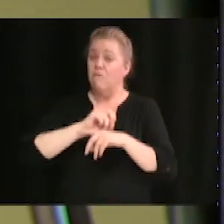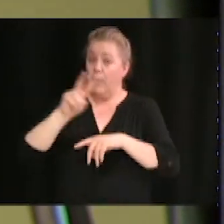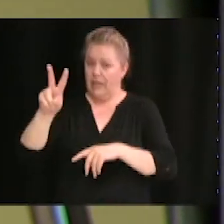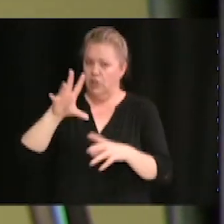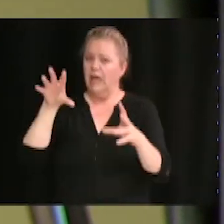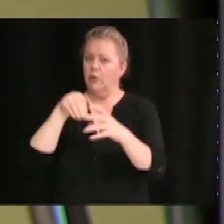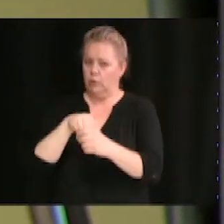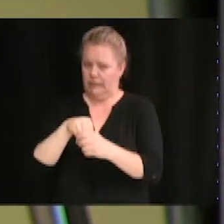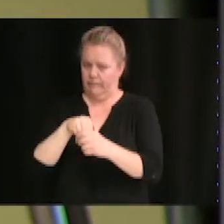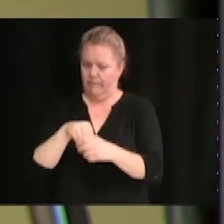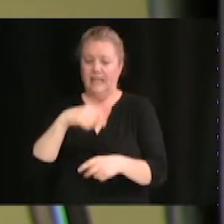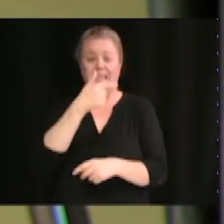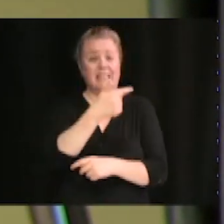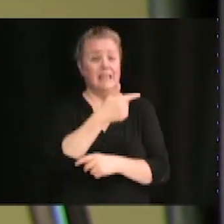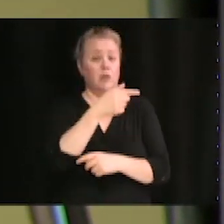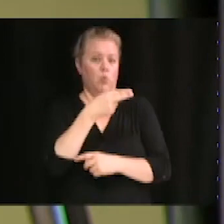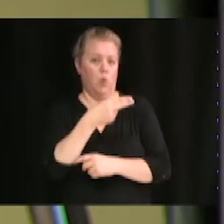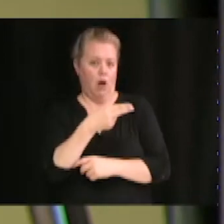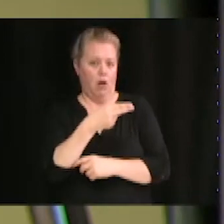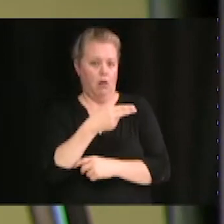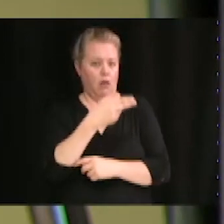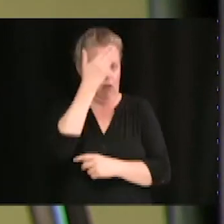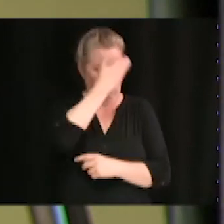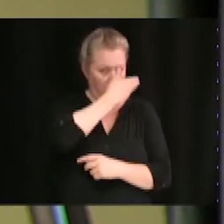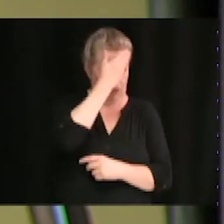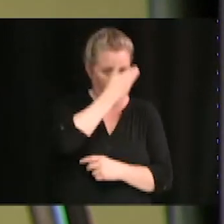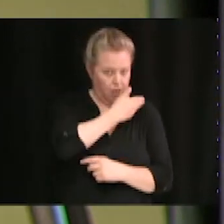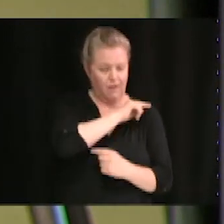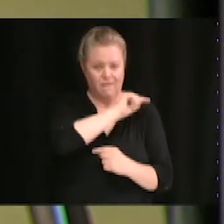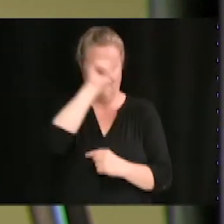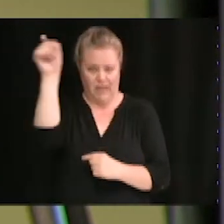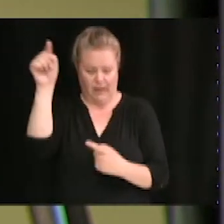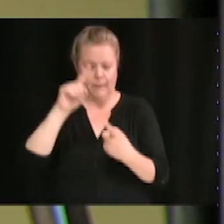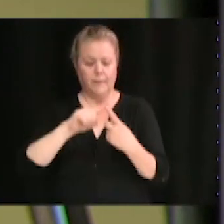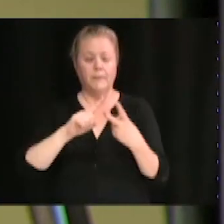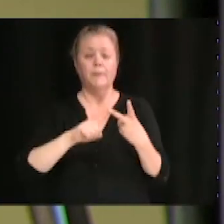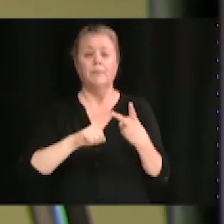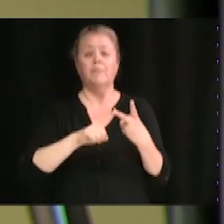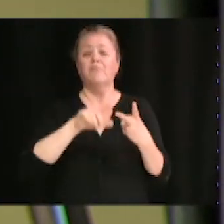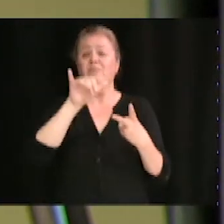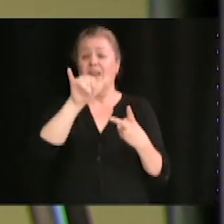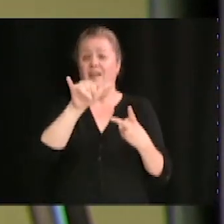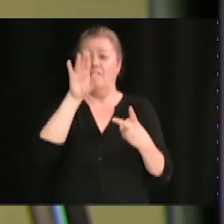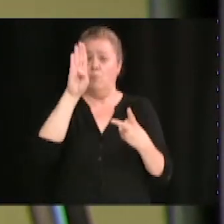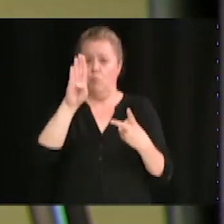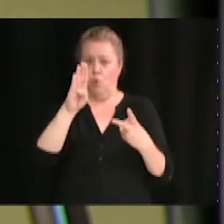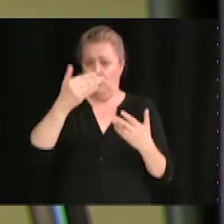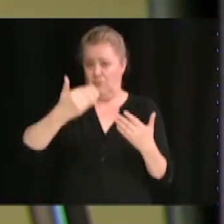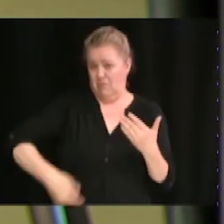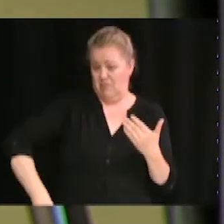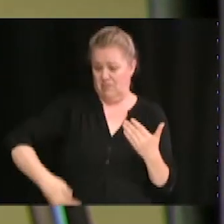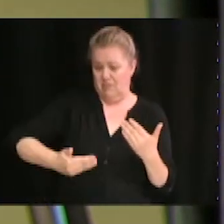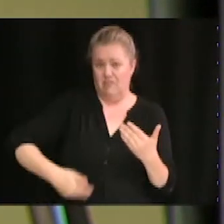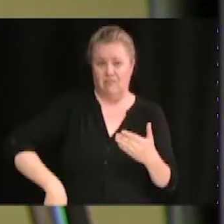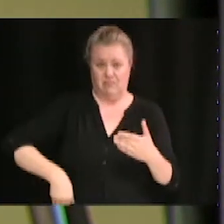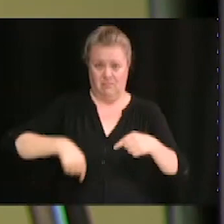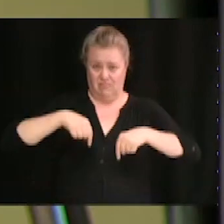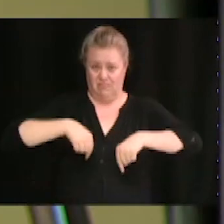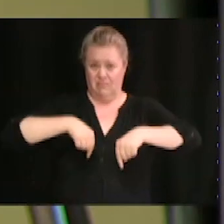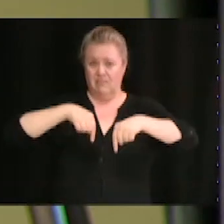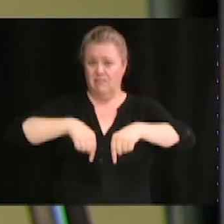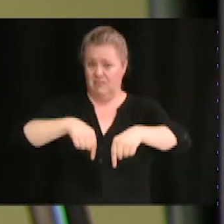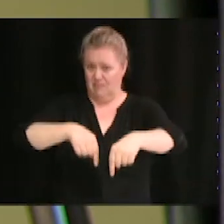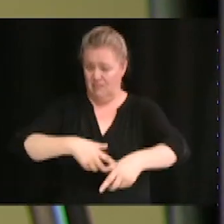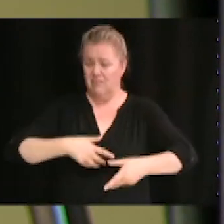Il va y avoir aussi Yves Bourque, donc Saint-Jean. En fait, il se déplace en chaise roulante. Et il va avoir Denis la liberté avec nous qui va nous